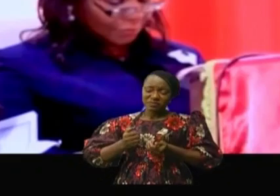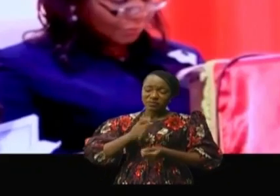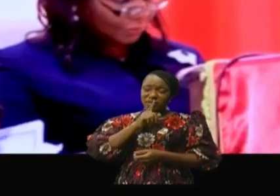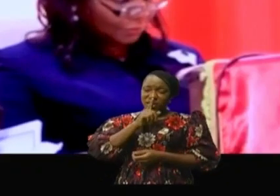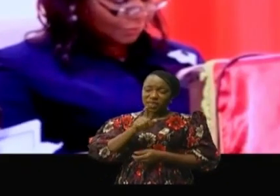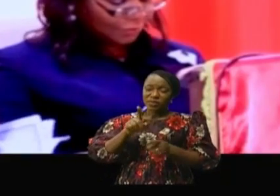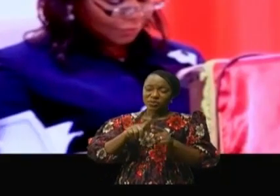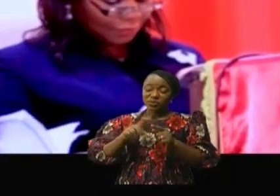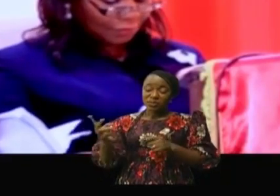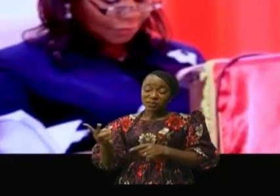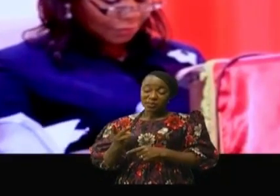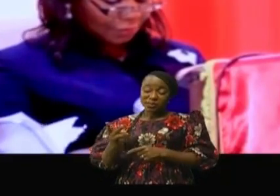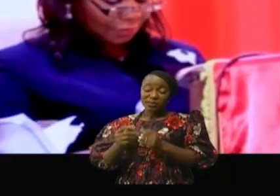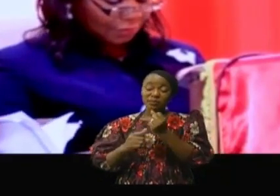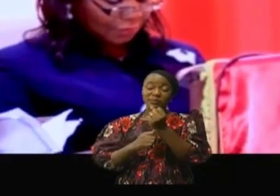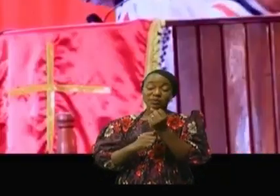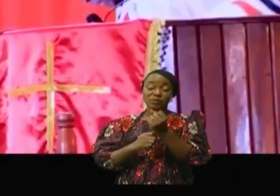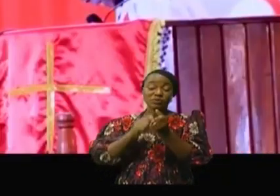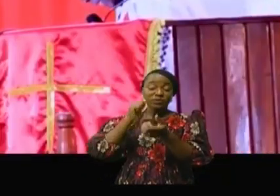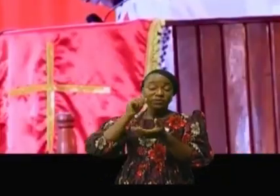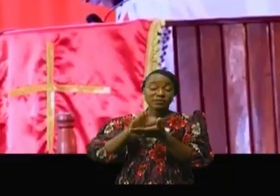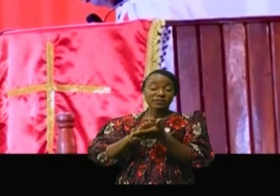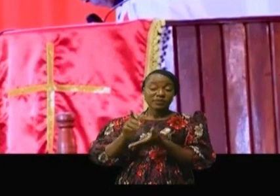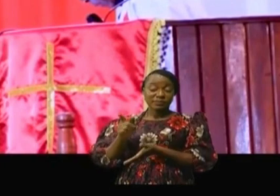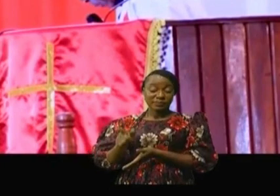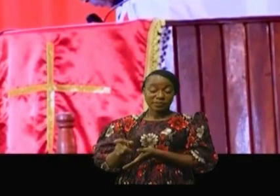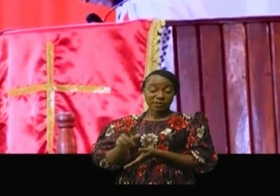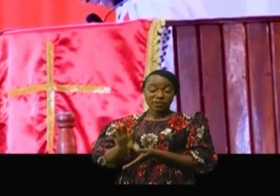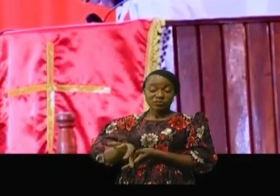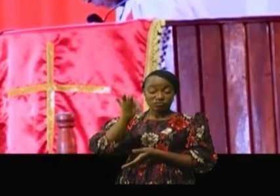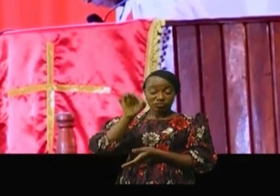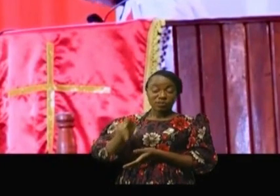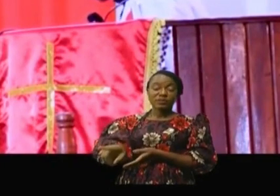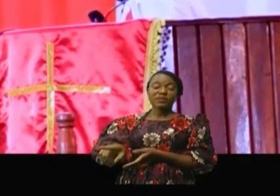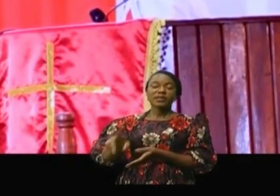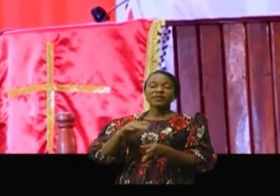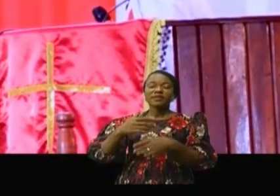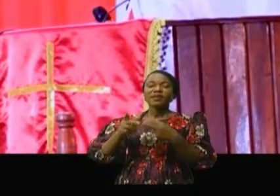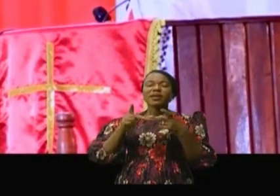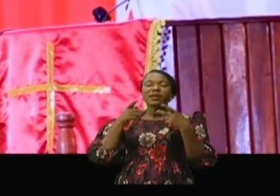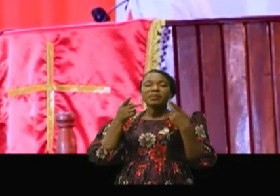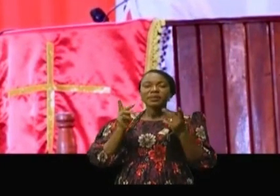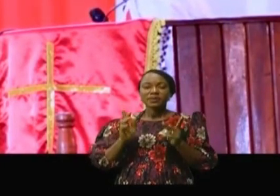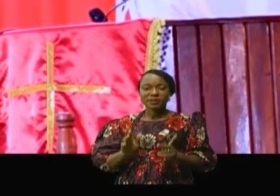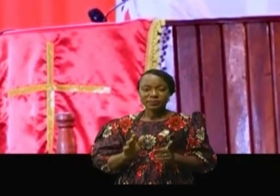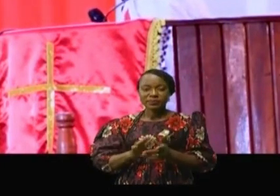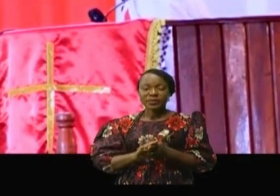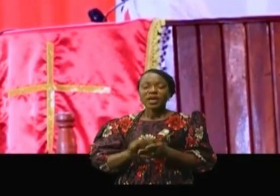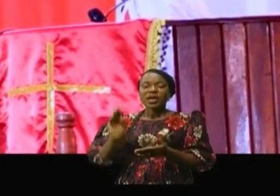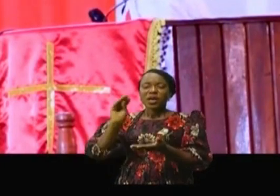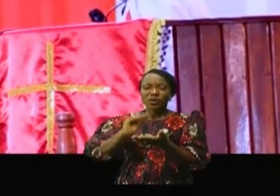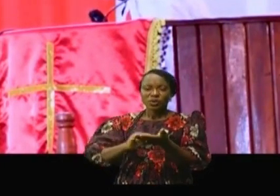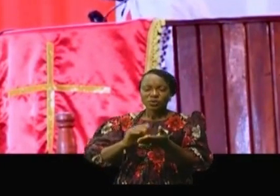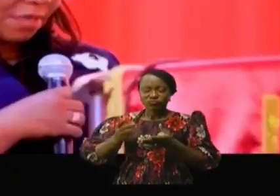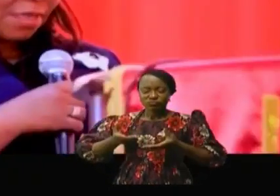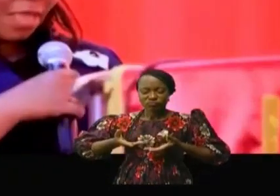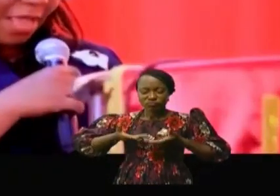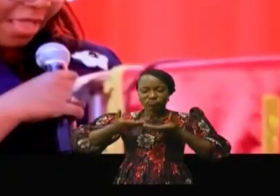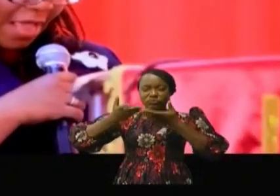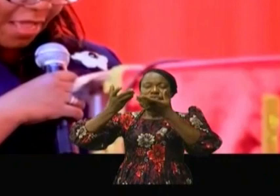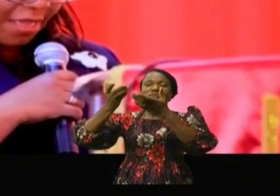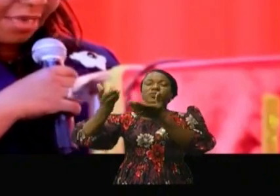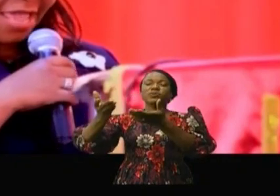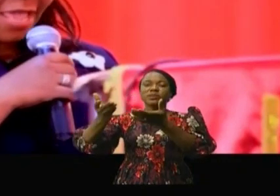les deux lauréates produites par la 17e sécu qui vient de franchir le Rubicon. Il s'en est suivi la consécration proprement